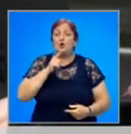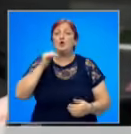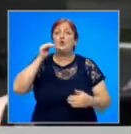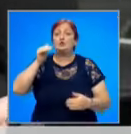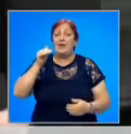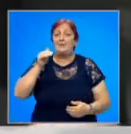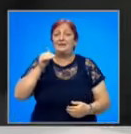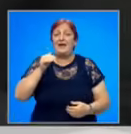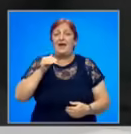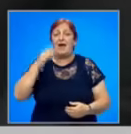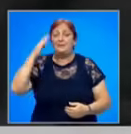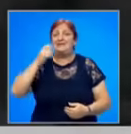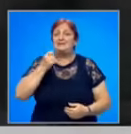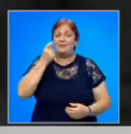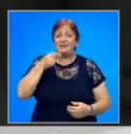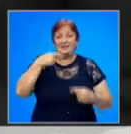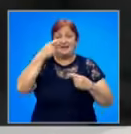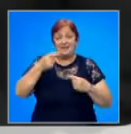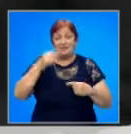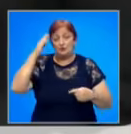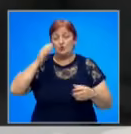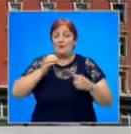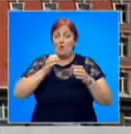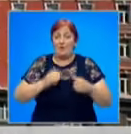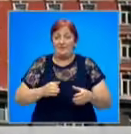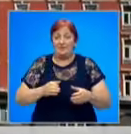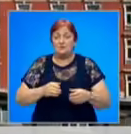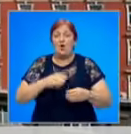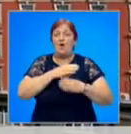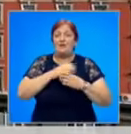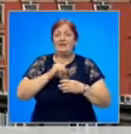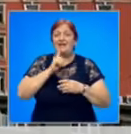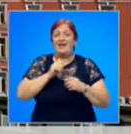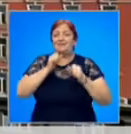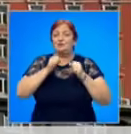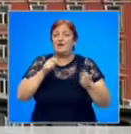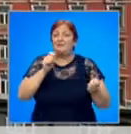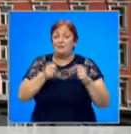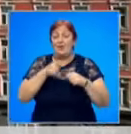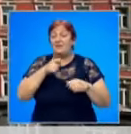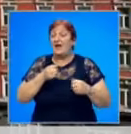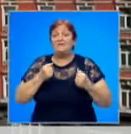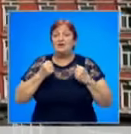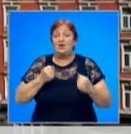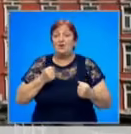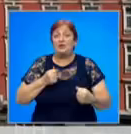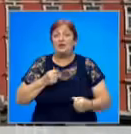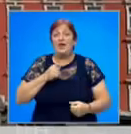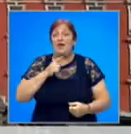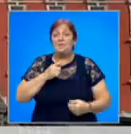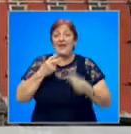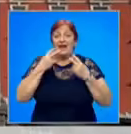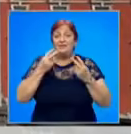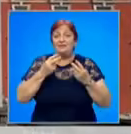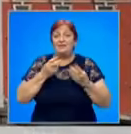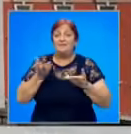бъде министър-председател на следващото служебно правителство. Винаги трябва да очаквате промени, такъв е живота. А нека да видим малко